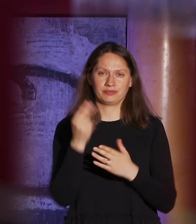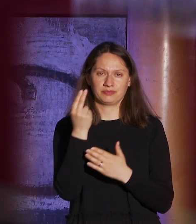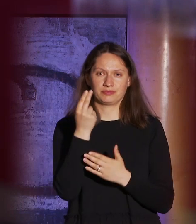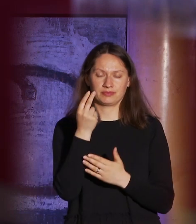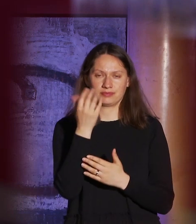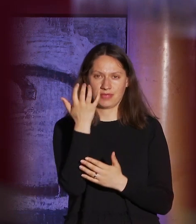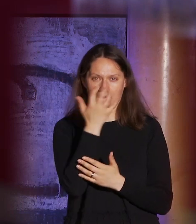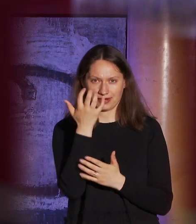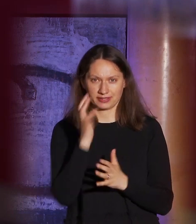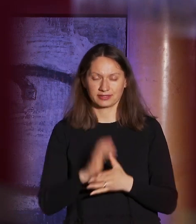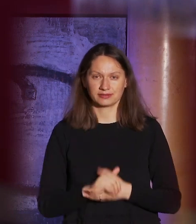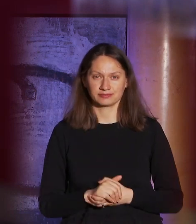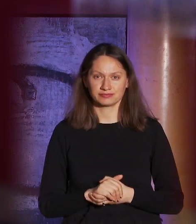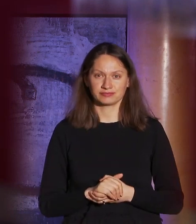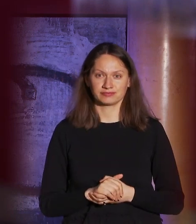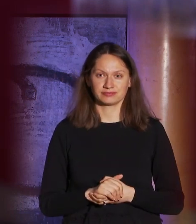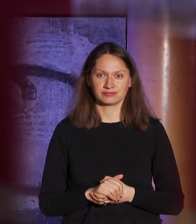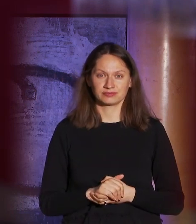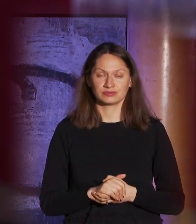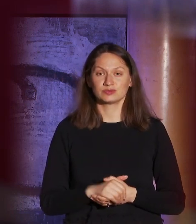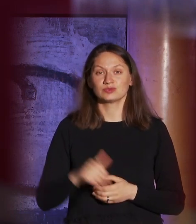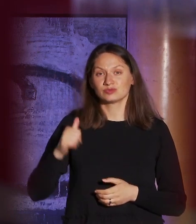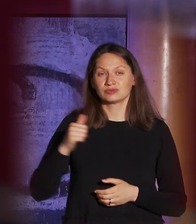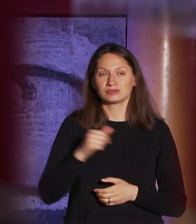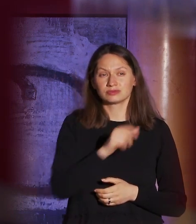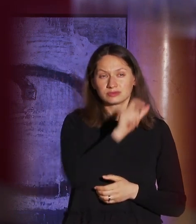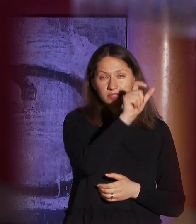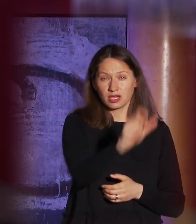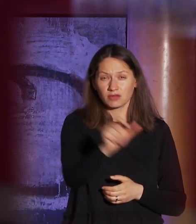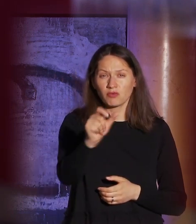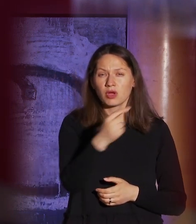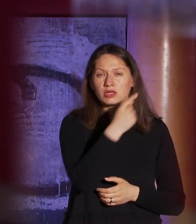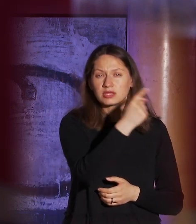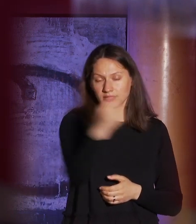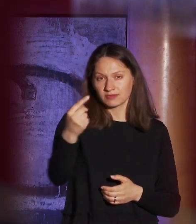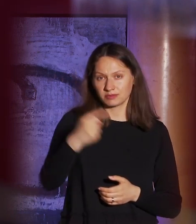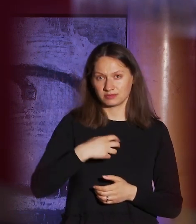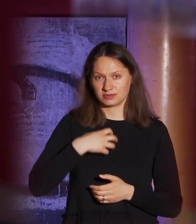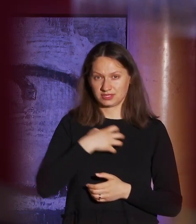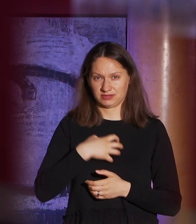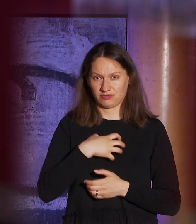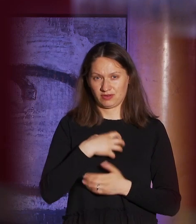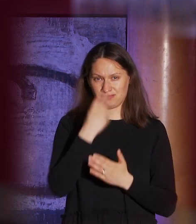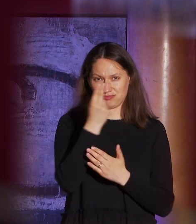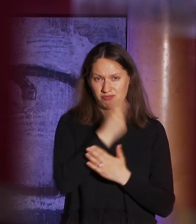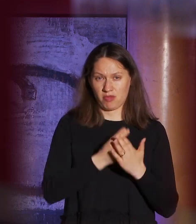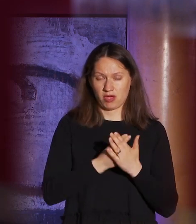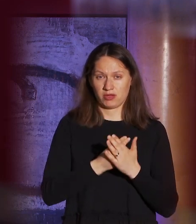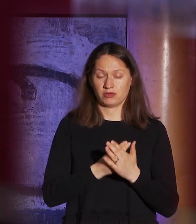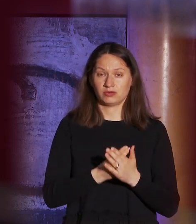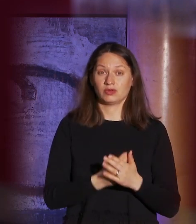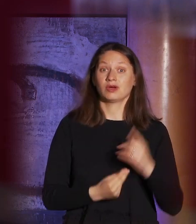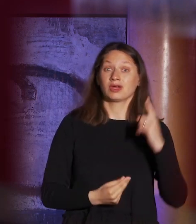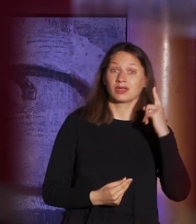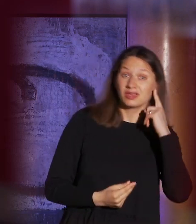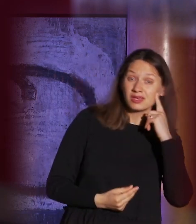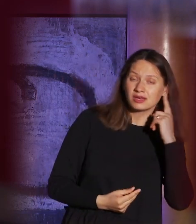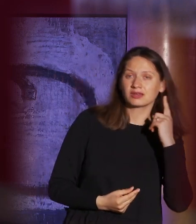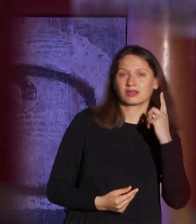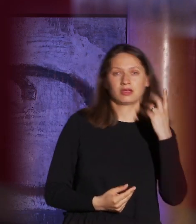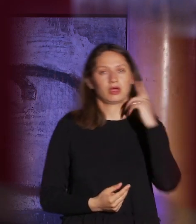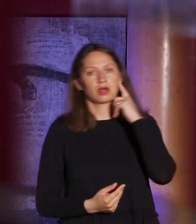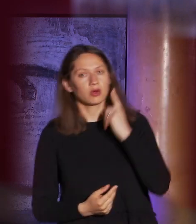menas yra svarbus kiekvienam žmogui. Nesvarbu, jisai mato, nemato, girdi,